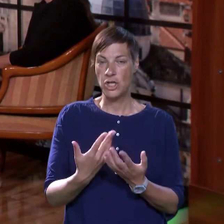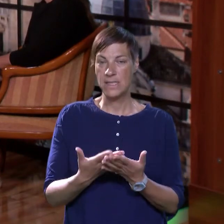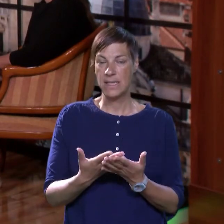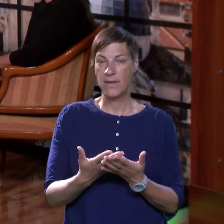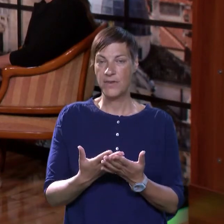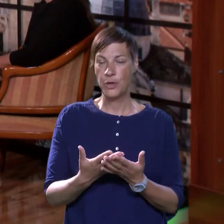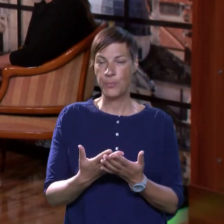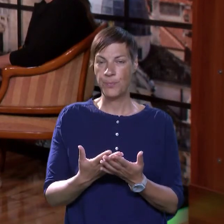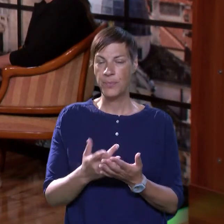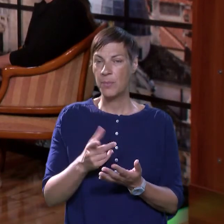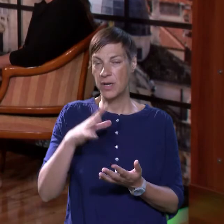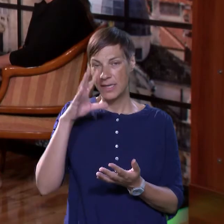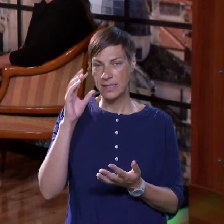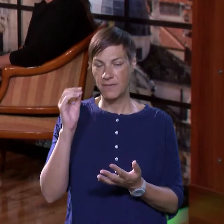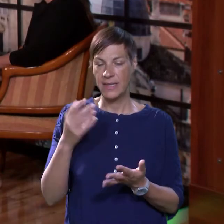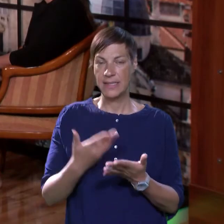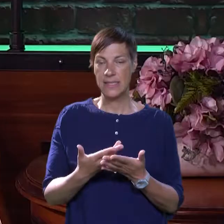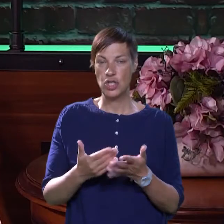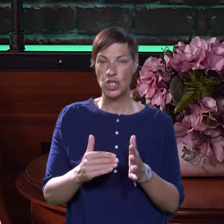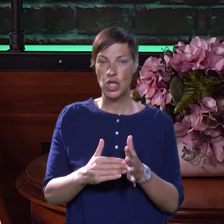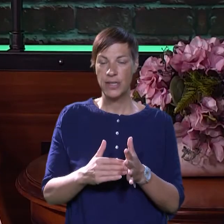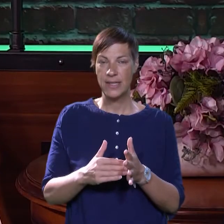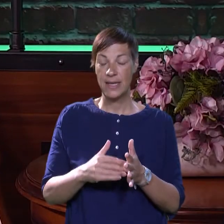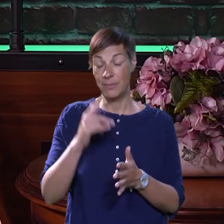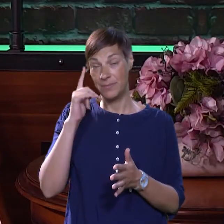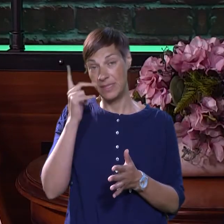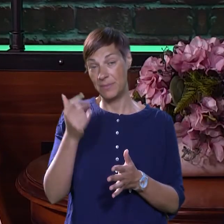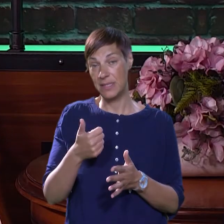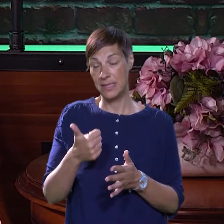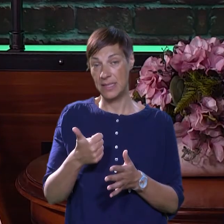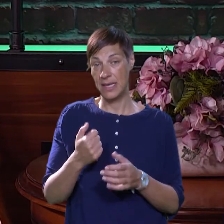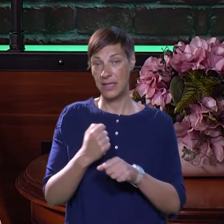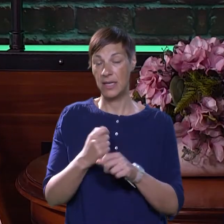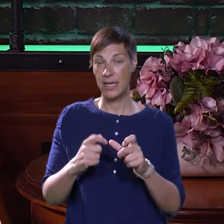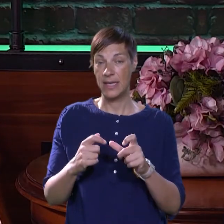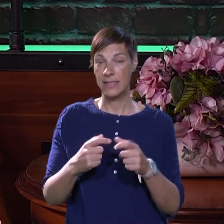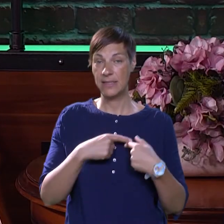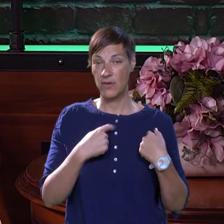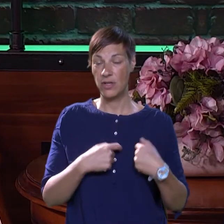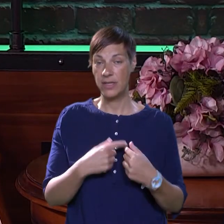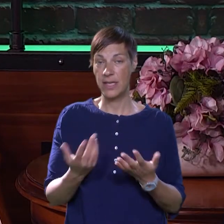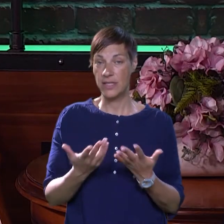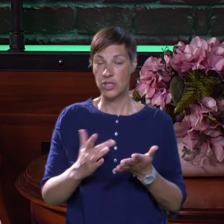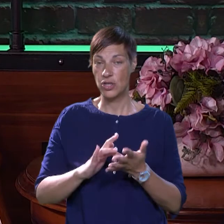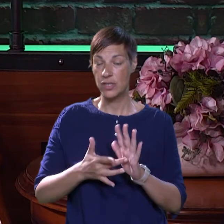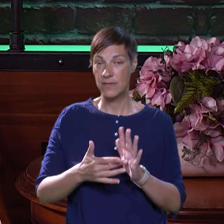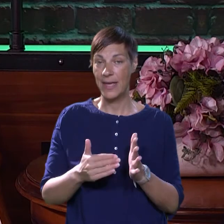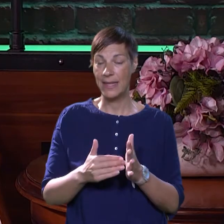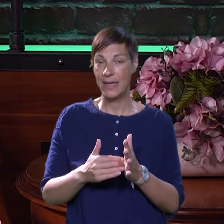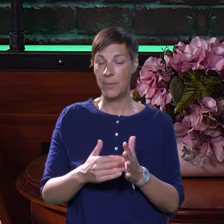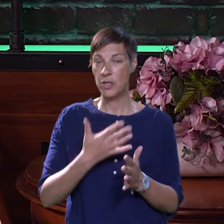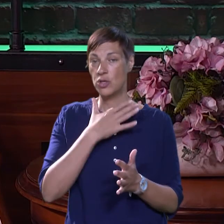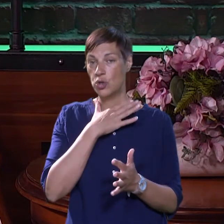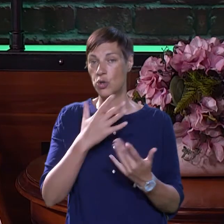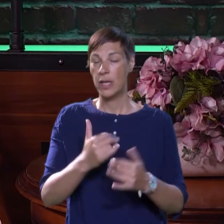nije besplatan. Zato što treba. Zamislite za jednog GSS volontera što sve treba. Ako se on školuje